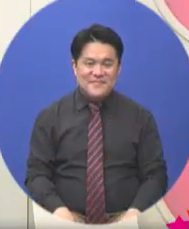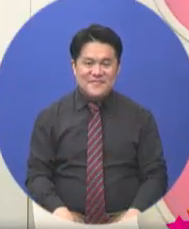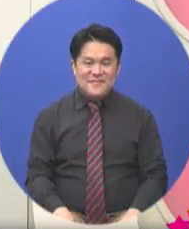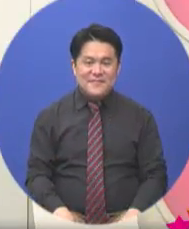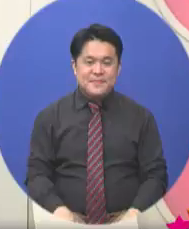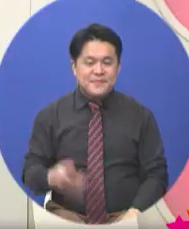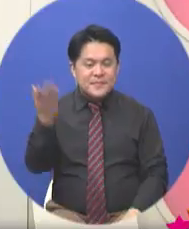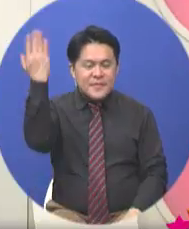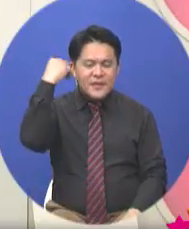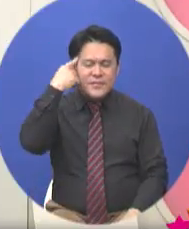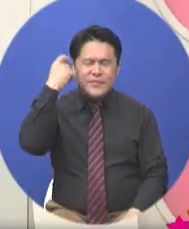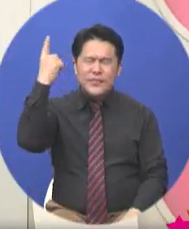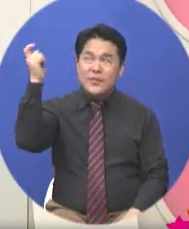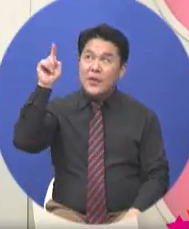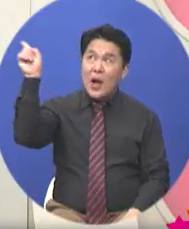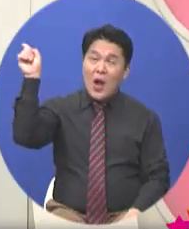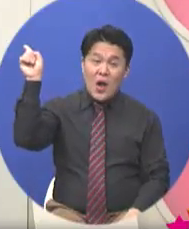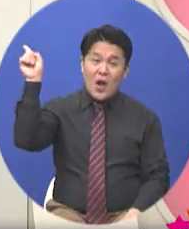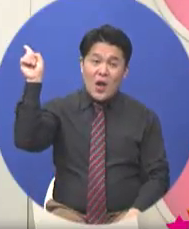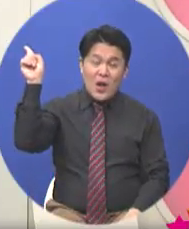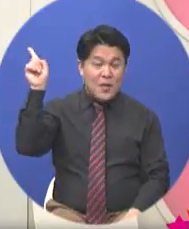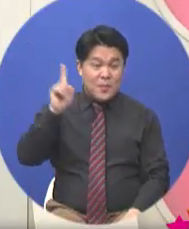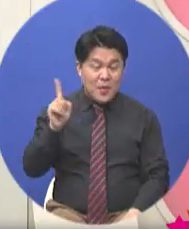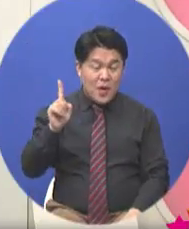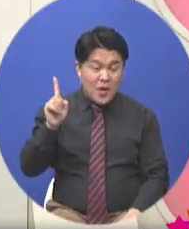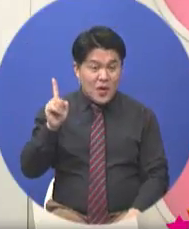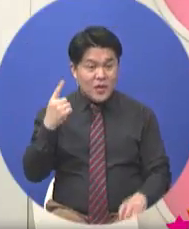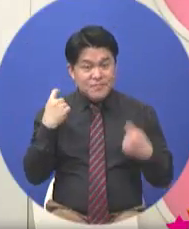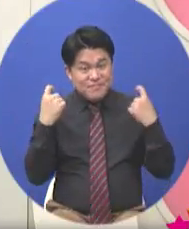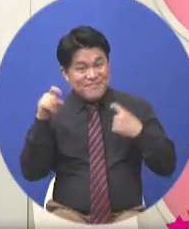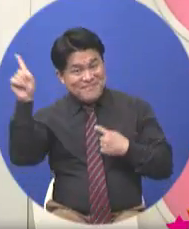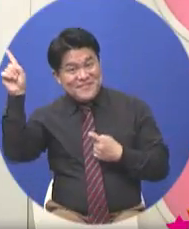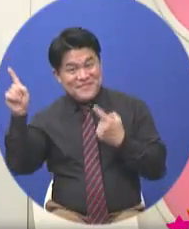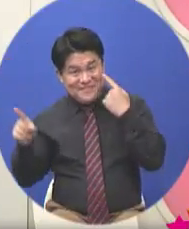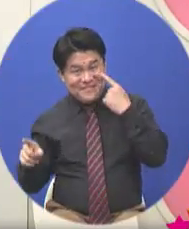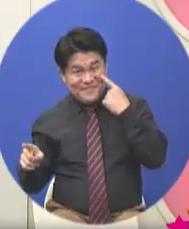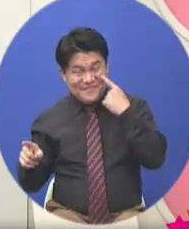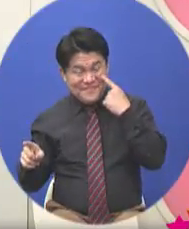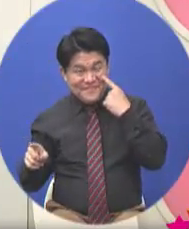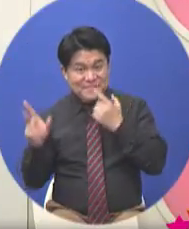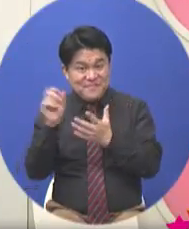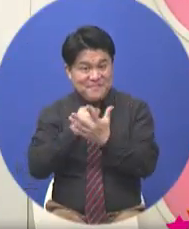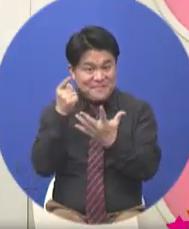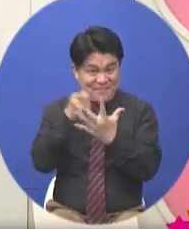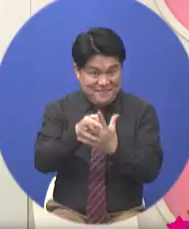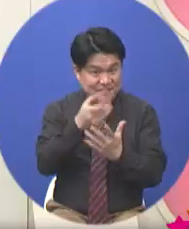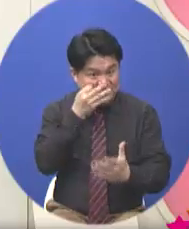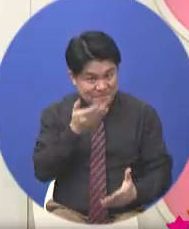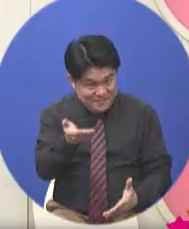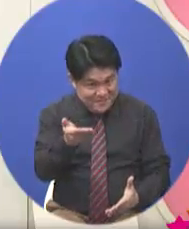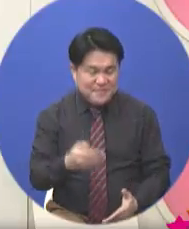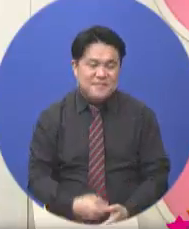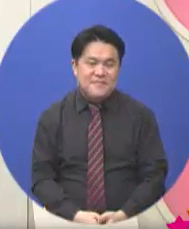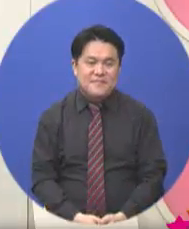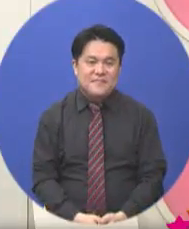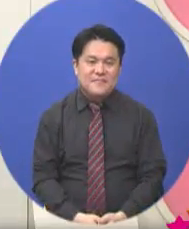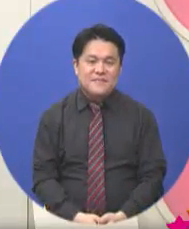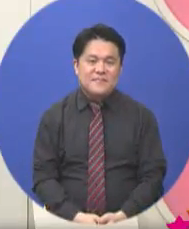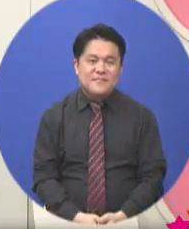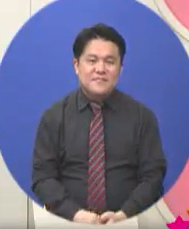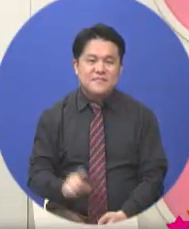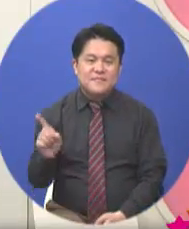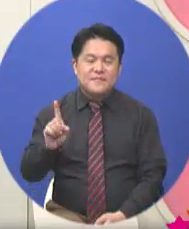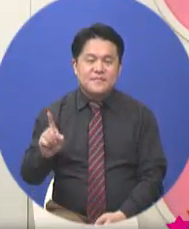우리 추억 속으로의 여행이죠. 네. 시간 여행 퀴즈 외쳐볼까요? 시간여행 퀴즈. 퀴즈